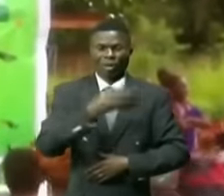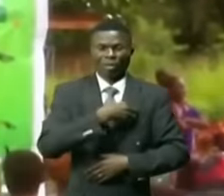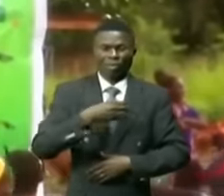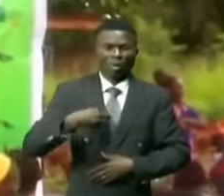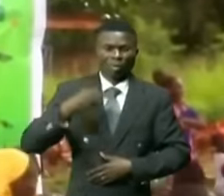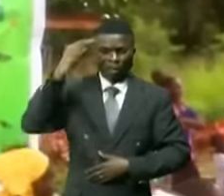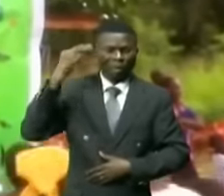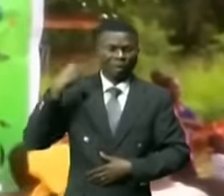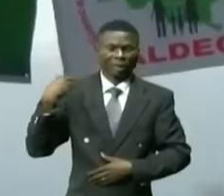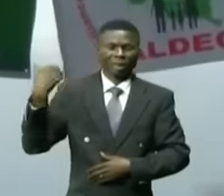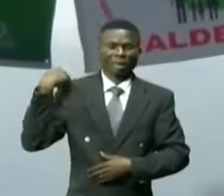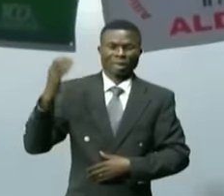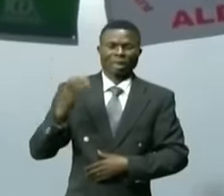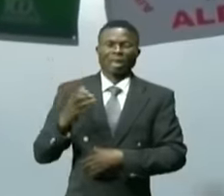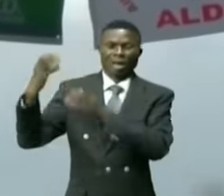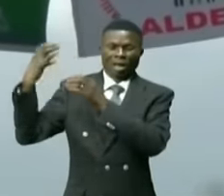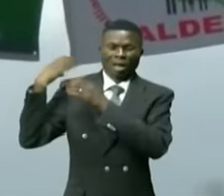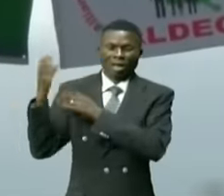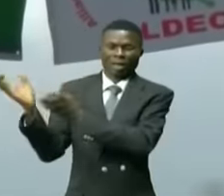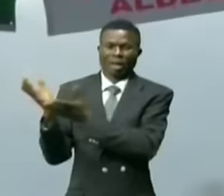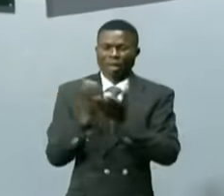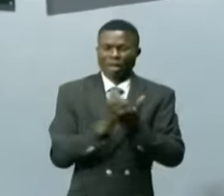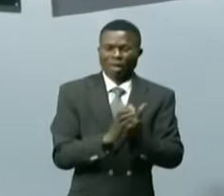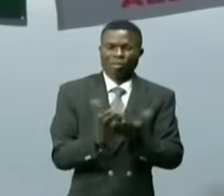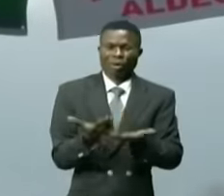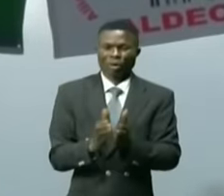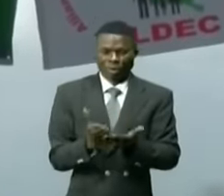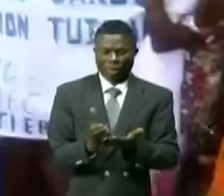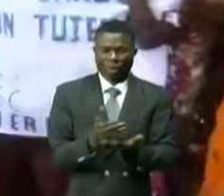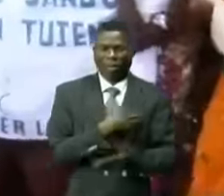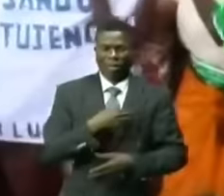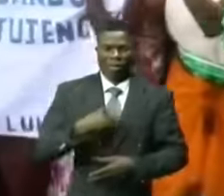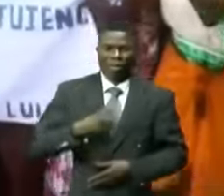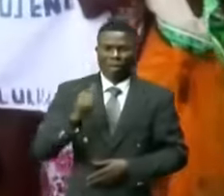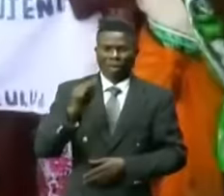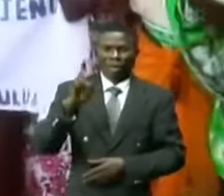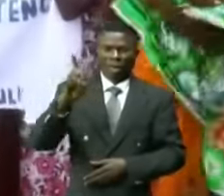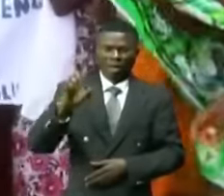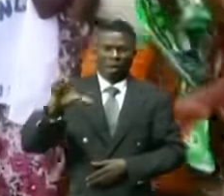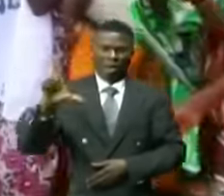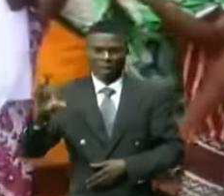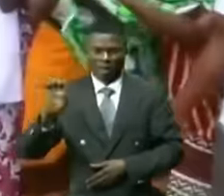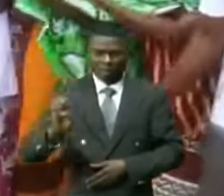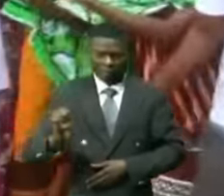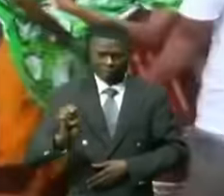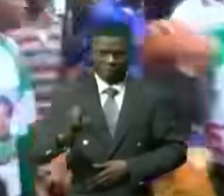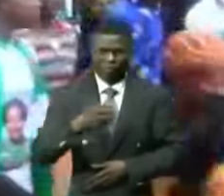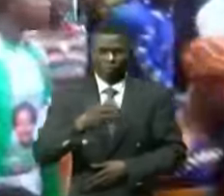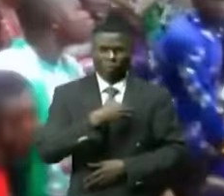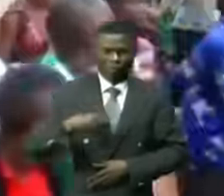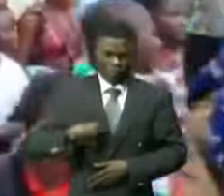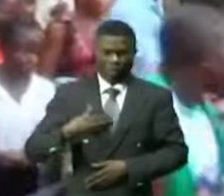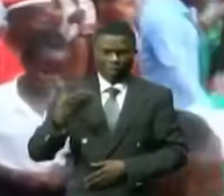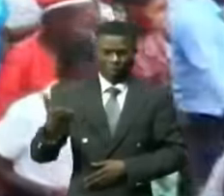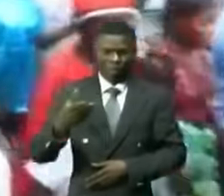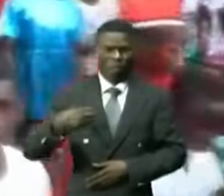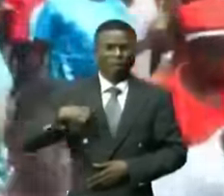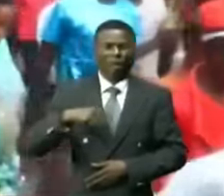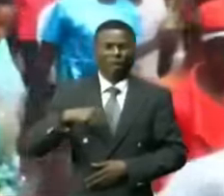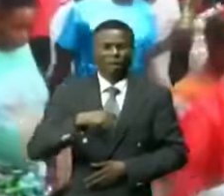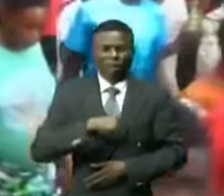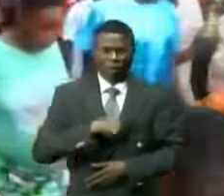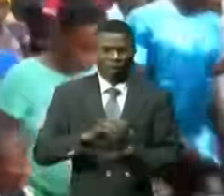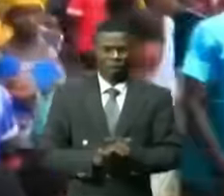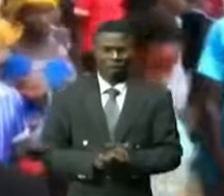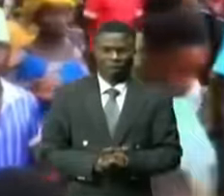d'État en charge du portefeuille, la princesse Adel Kainda Maïna. Maman Kuyenga Yenga, Maman Lela Hana,